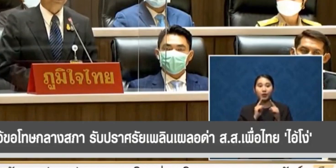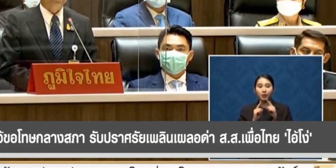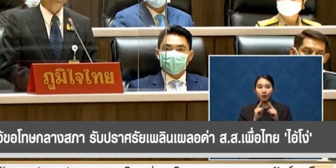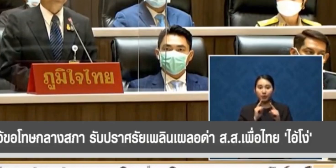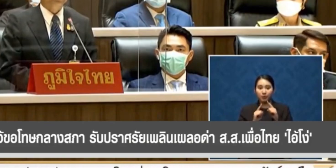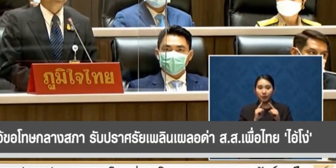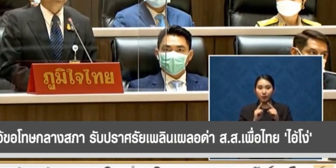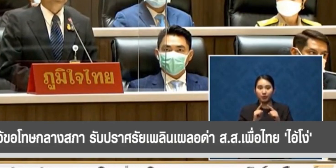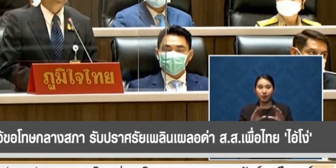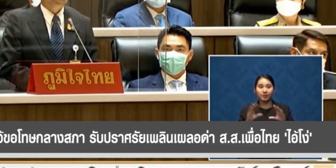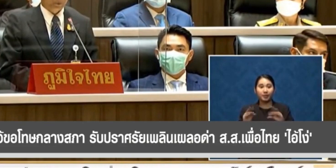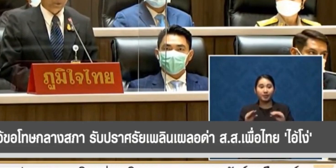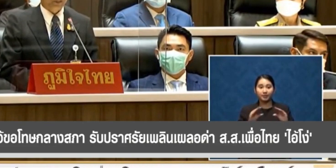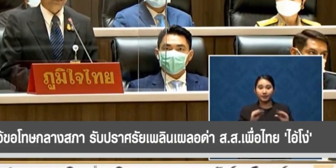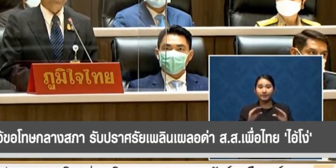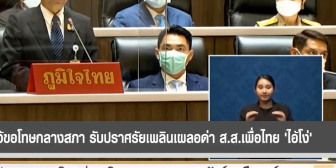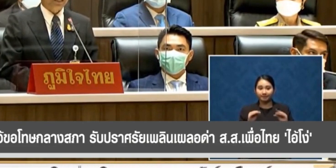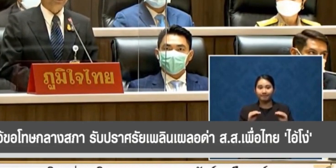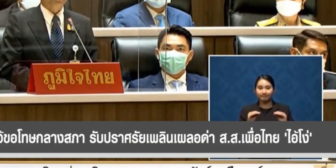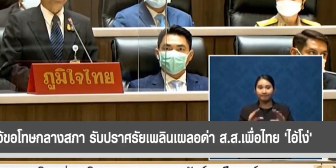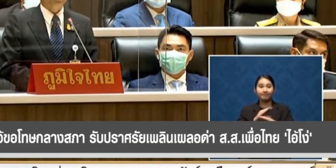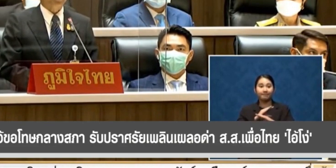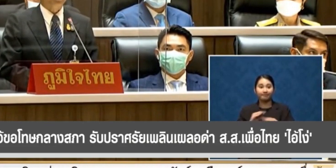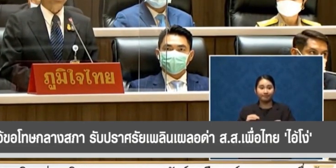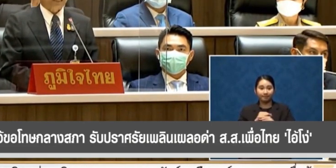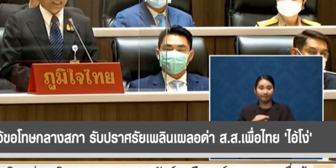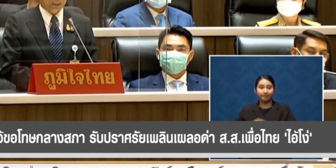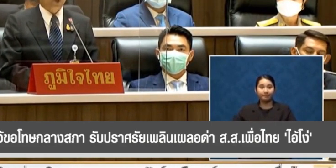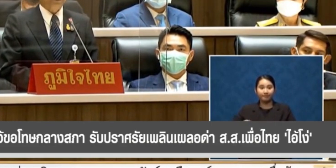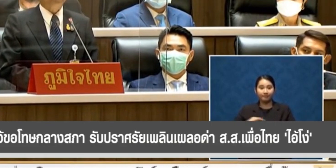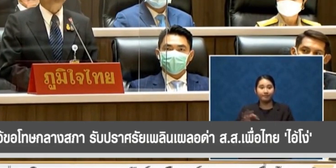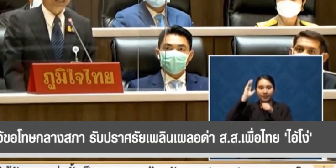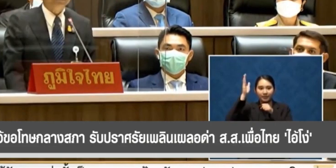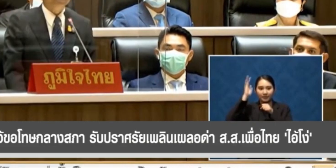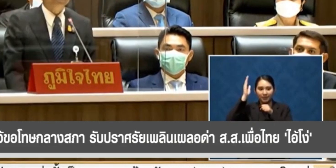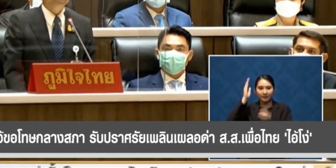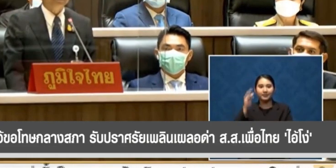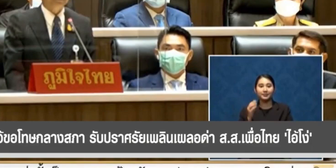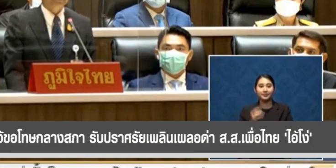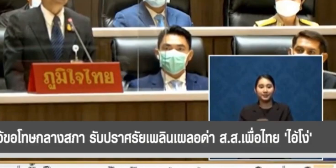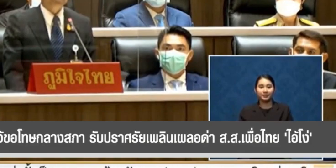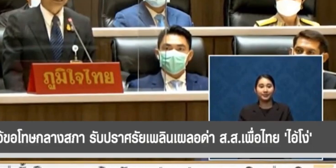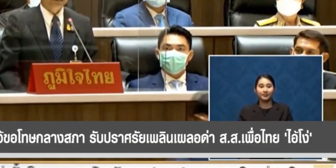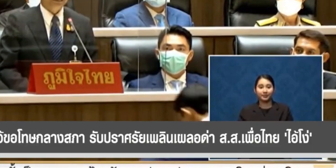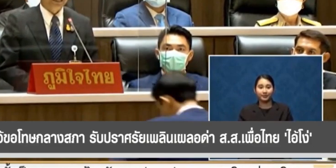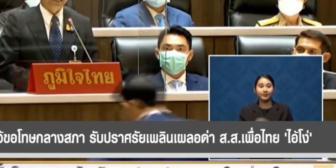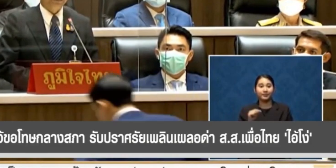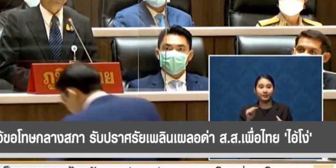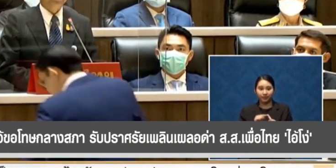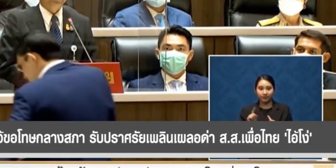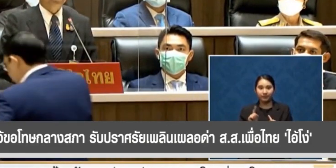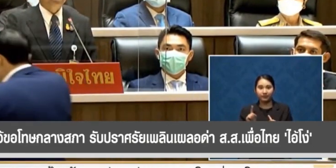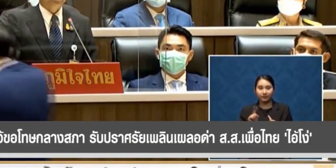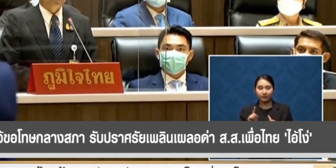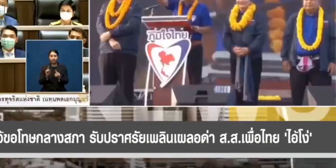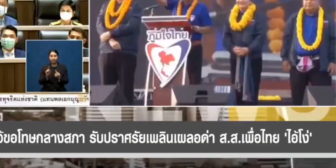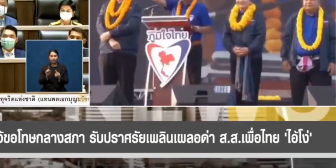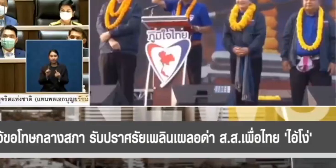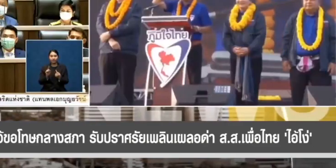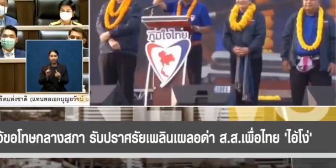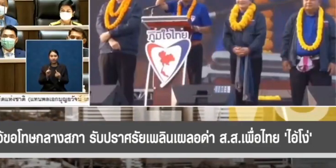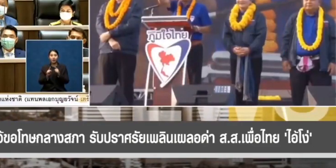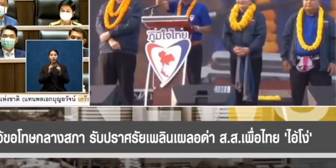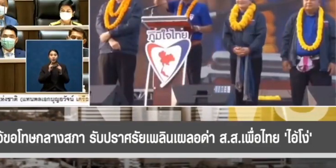ราบขออภัยฮะขอโทษกลางสภาเลยสักเล็กน้อยครับ ท่านเพื่อที่จะได้หารือกับท่านประธานแล้